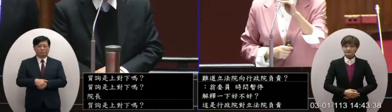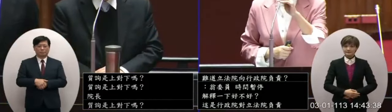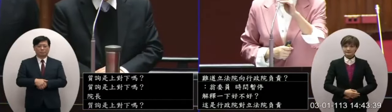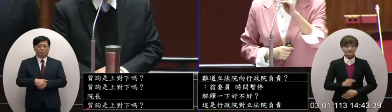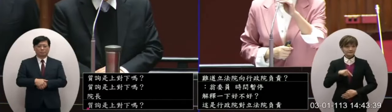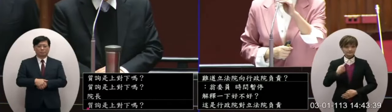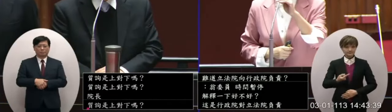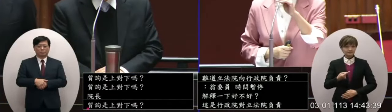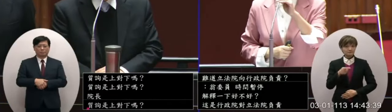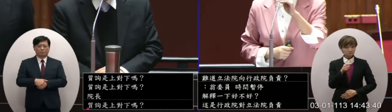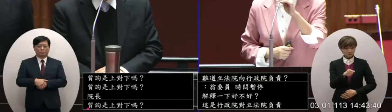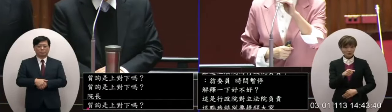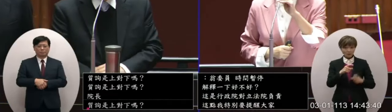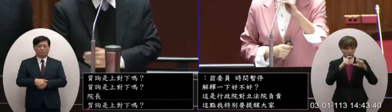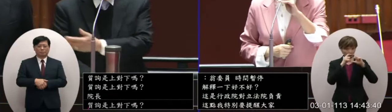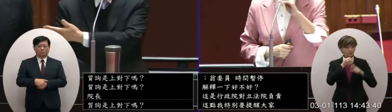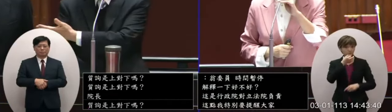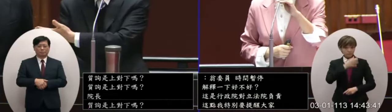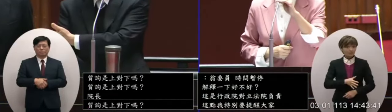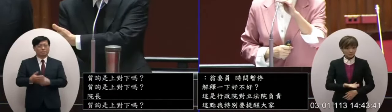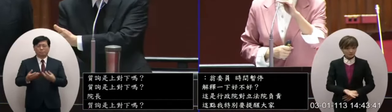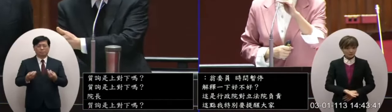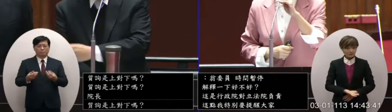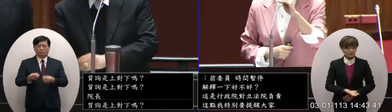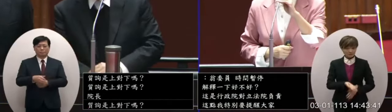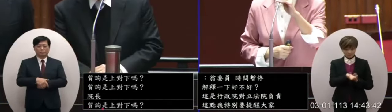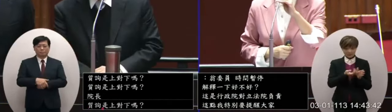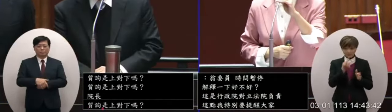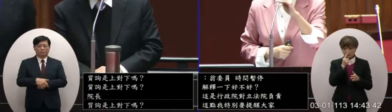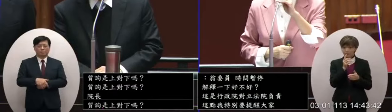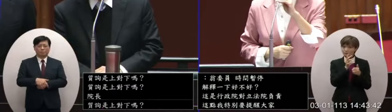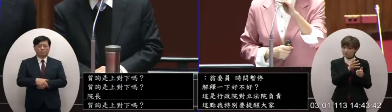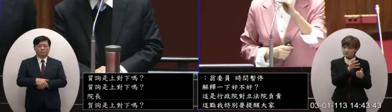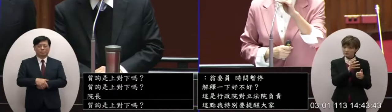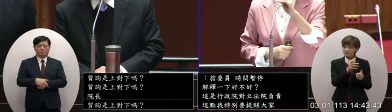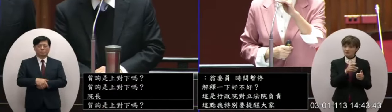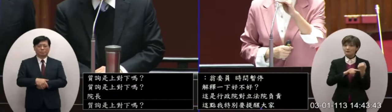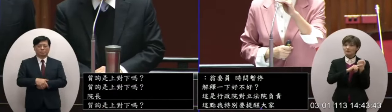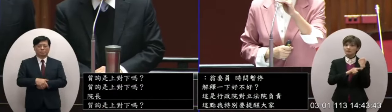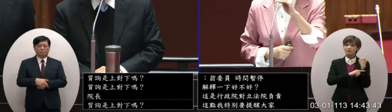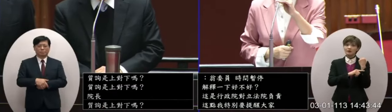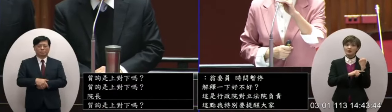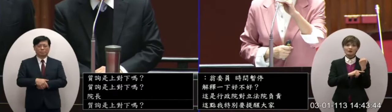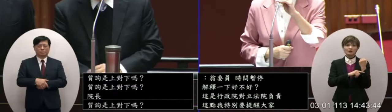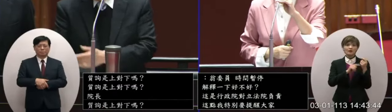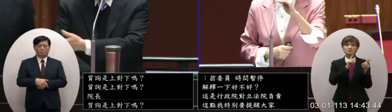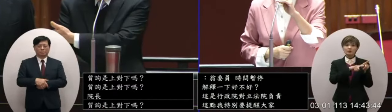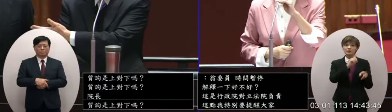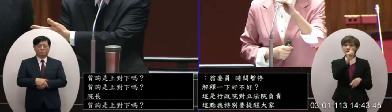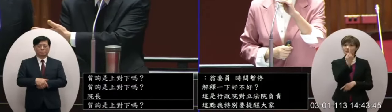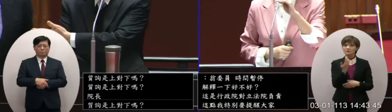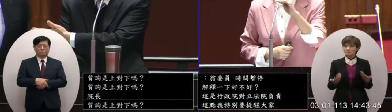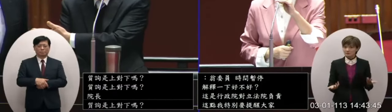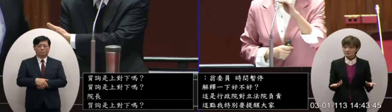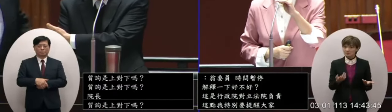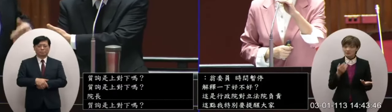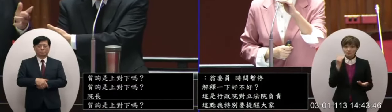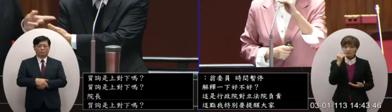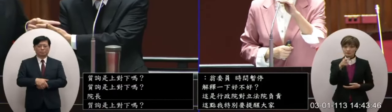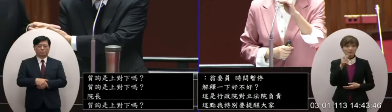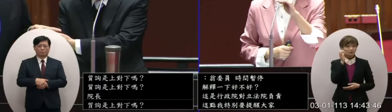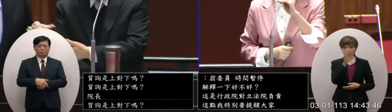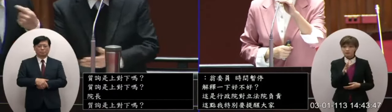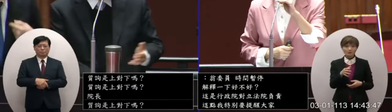那接下来你们是不愿意回答我刚刚所提的问题，到底法源依据何在吗？如果不愿意的话，我可以继